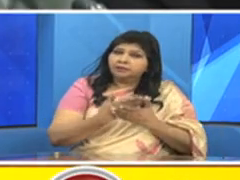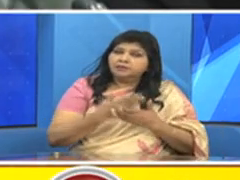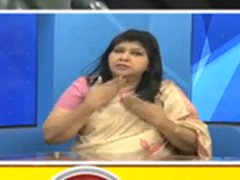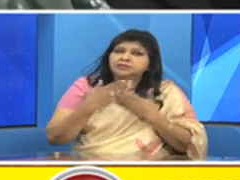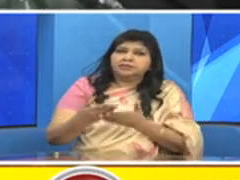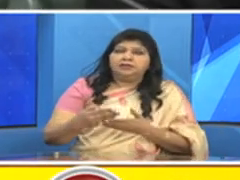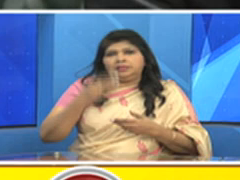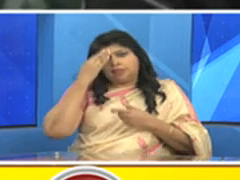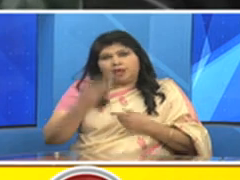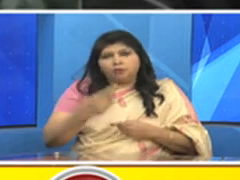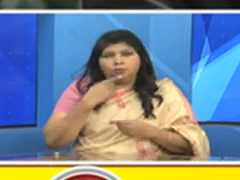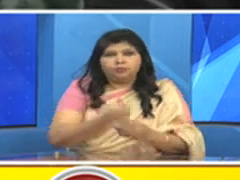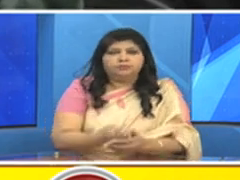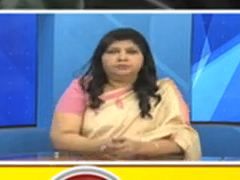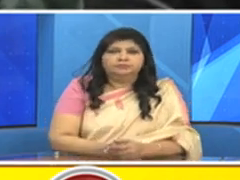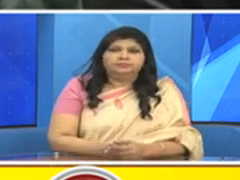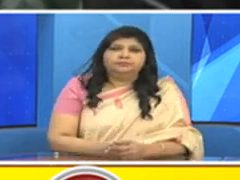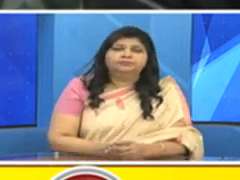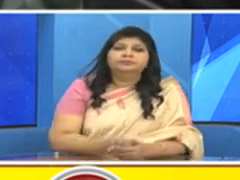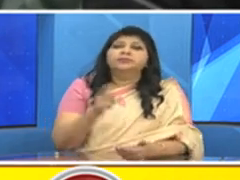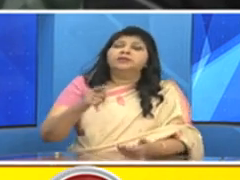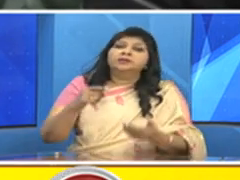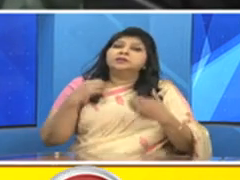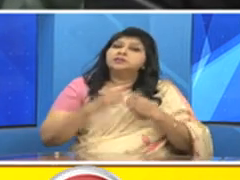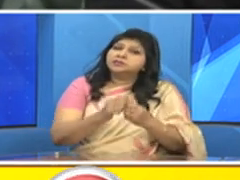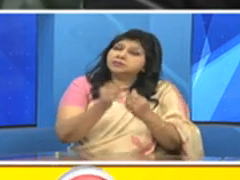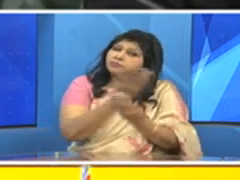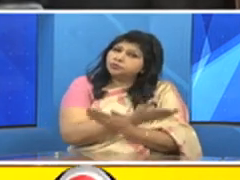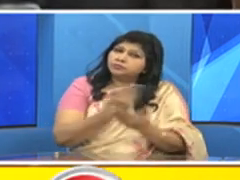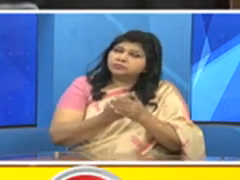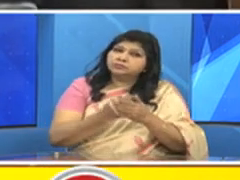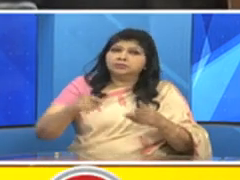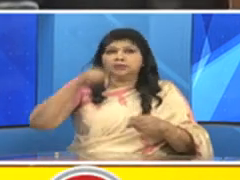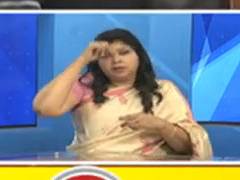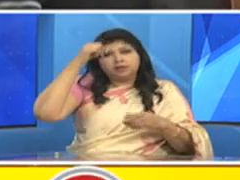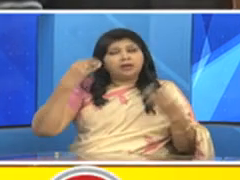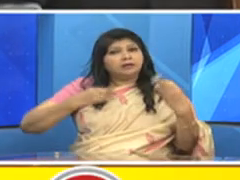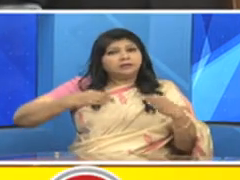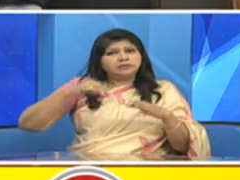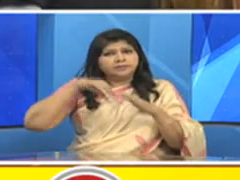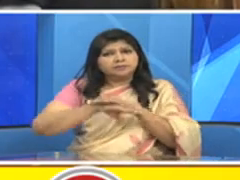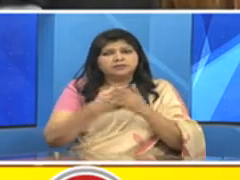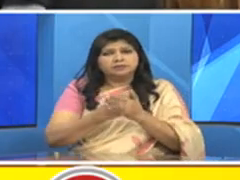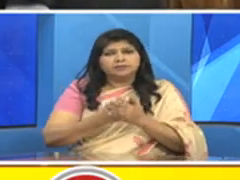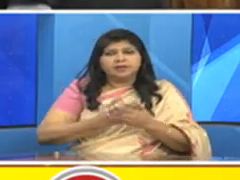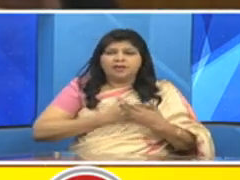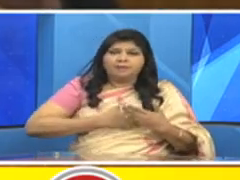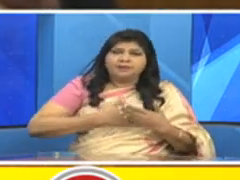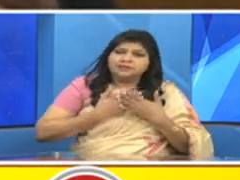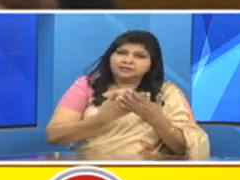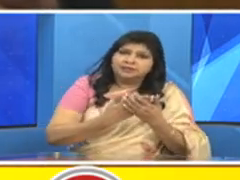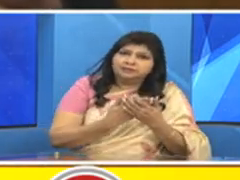विशेष रूप से आभार जताना चाहता हूँ। यह समझौता भारतीय संस्कृति में समाहित करुणा भाव